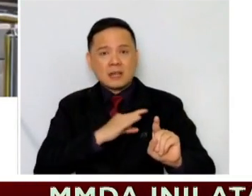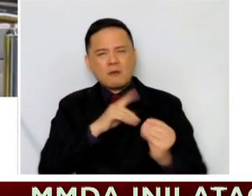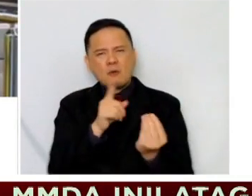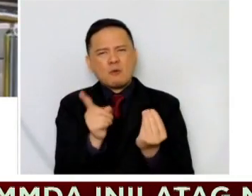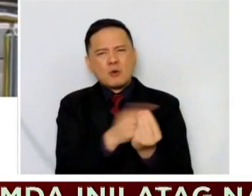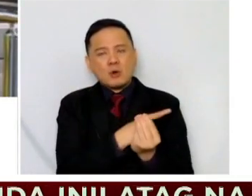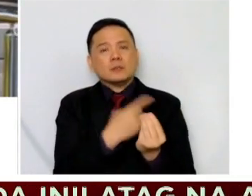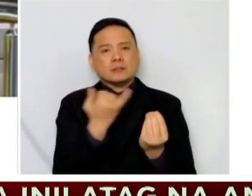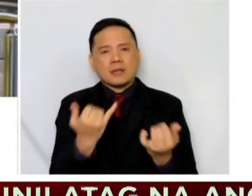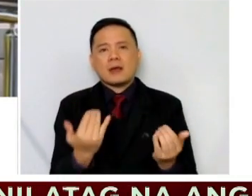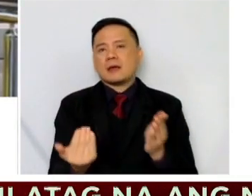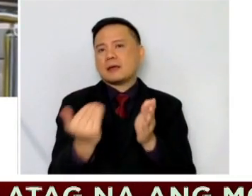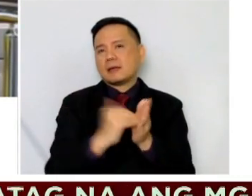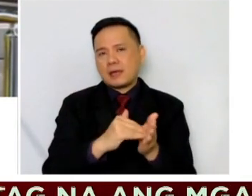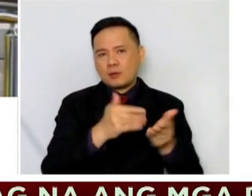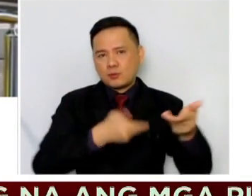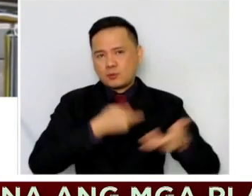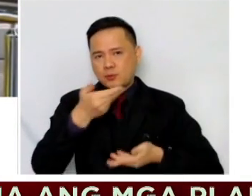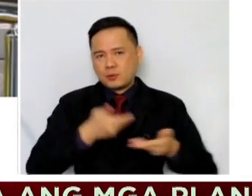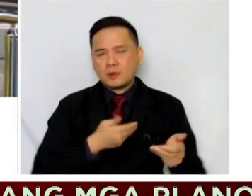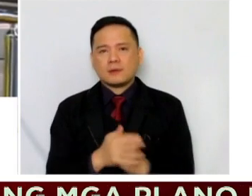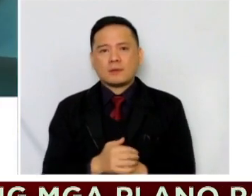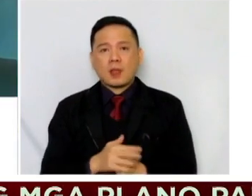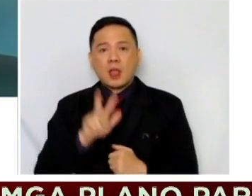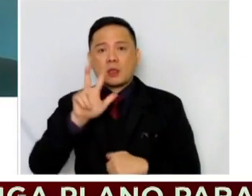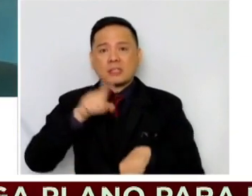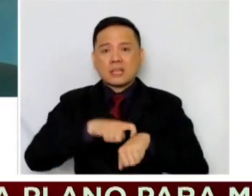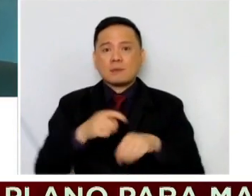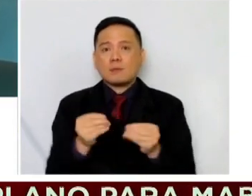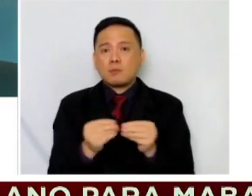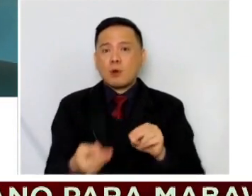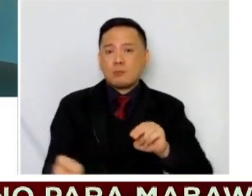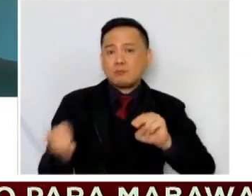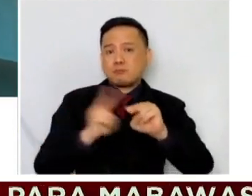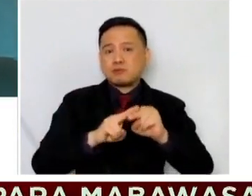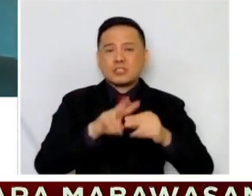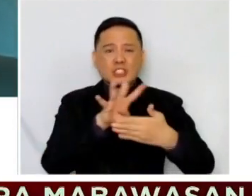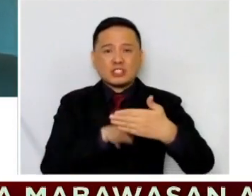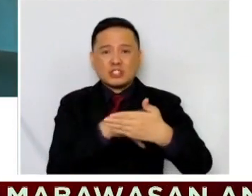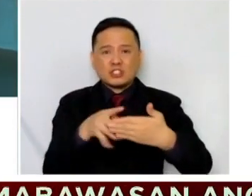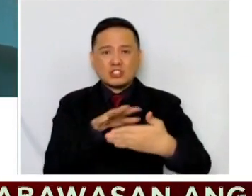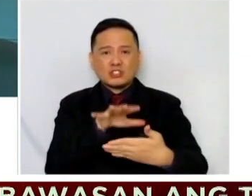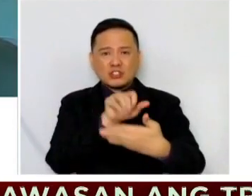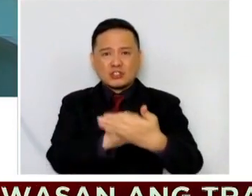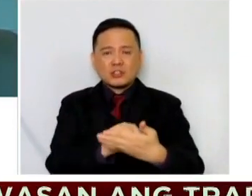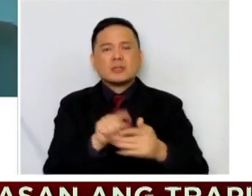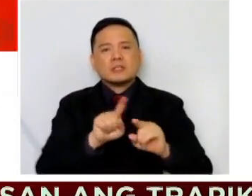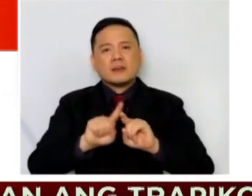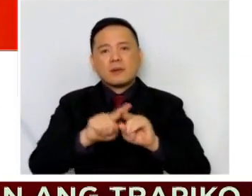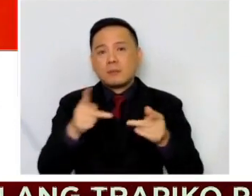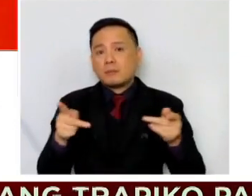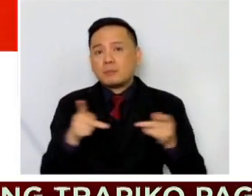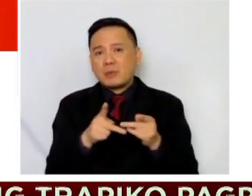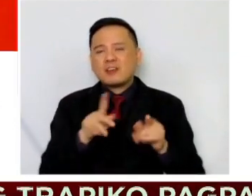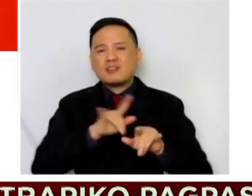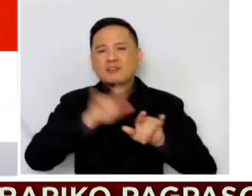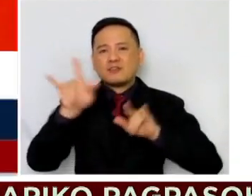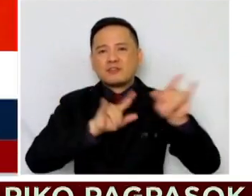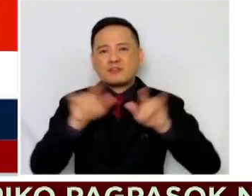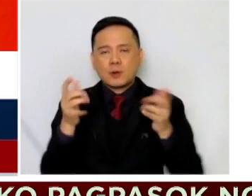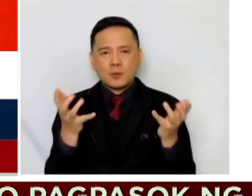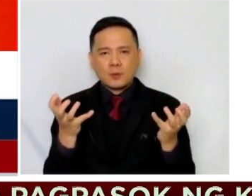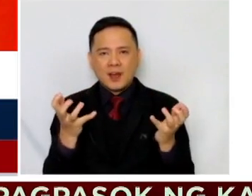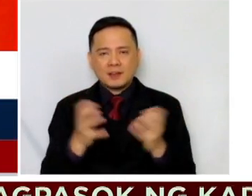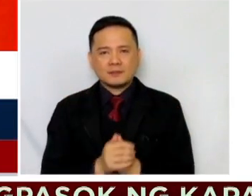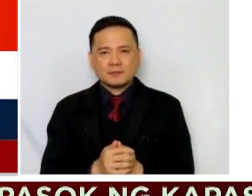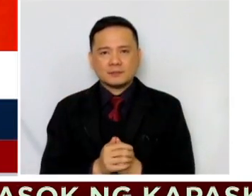Nitong Nobyembre, trumiple ang bilang sa mga nag-book sa Cebu Pac sa iba't ibang destinasyon. 2 weeks ago,